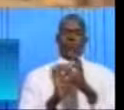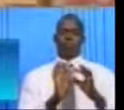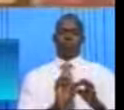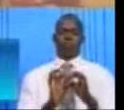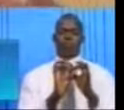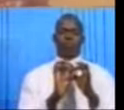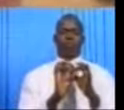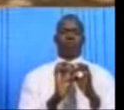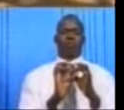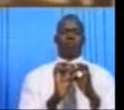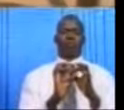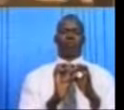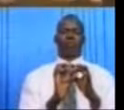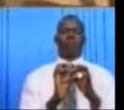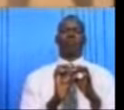nord-sud.